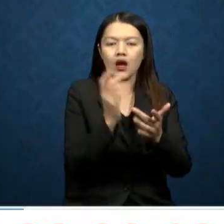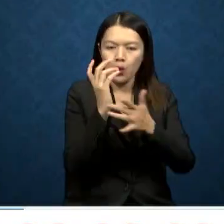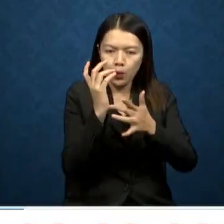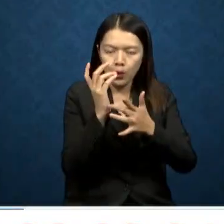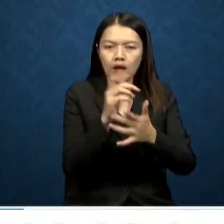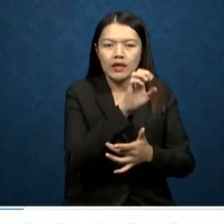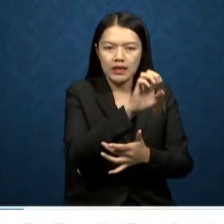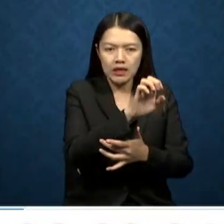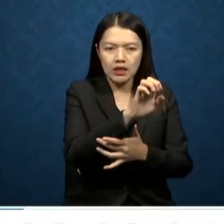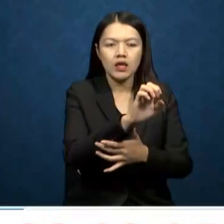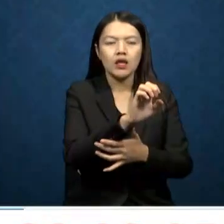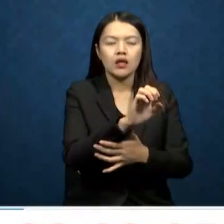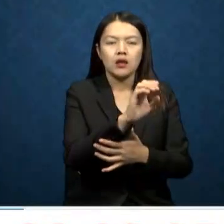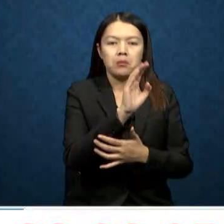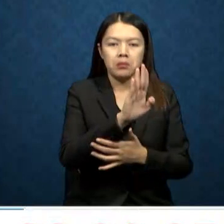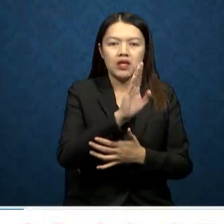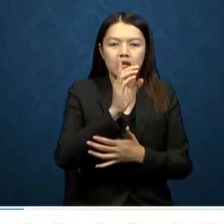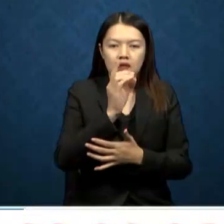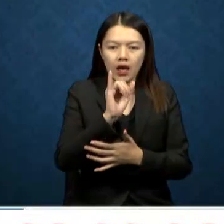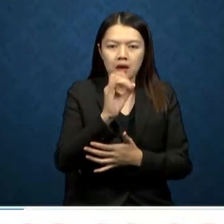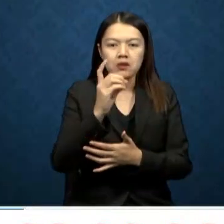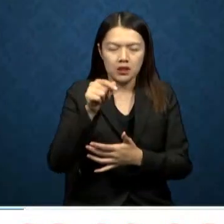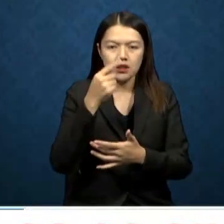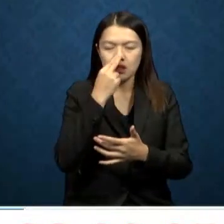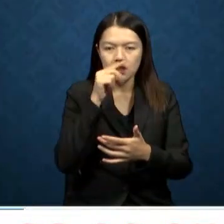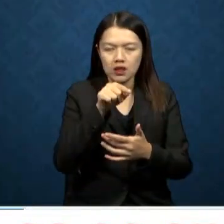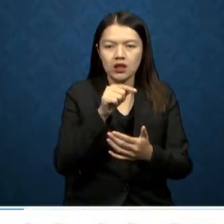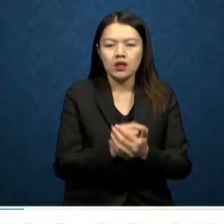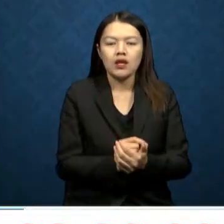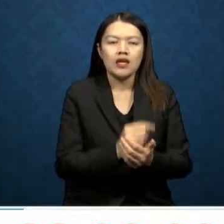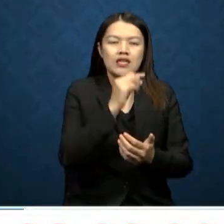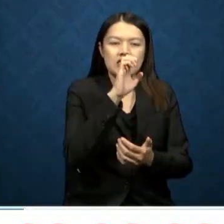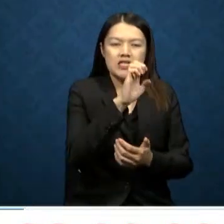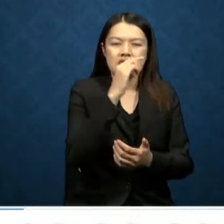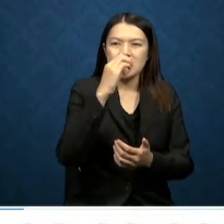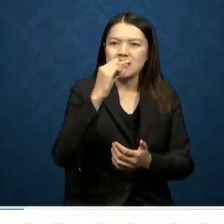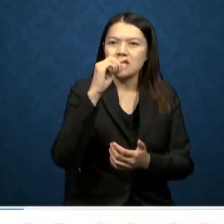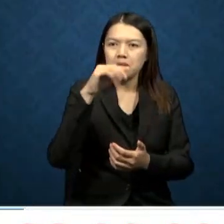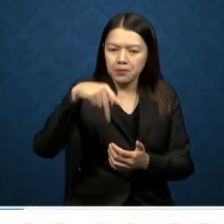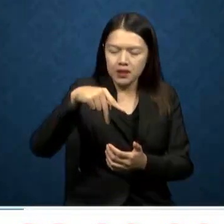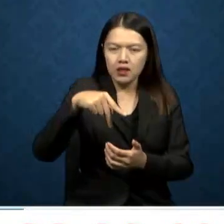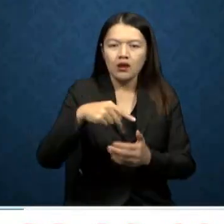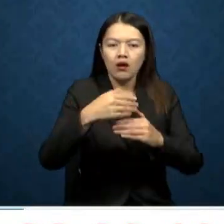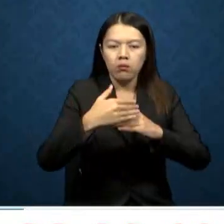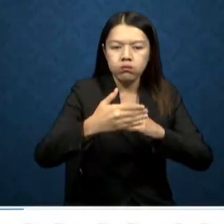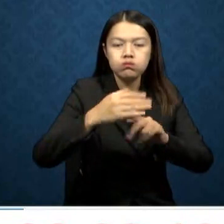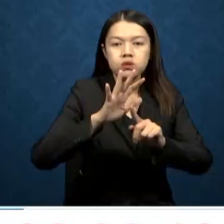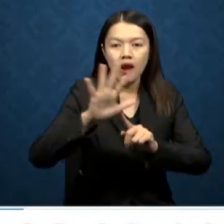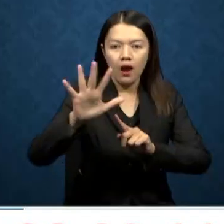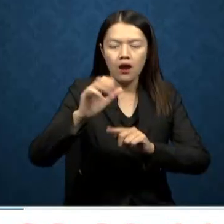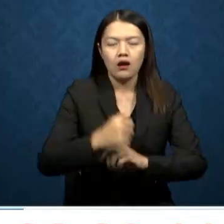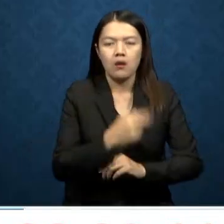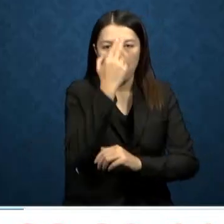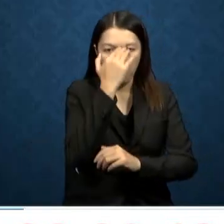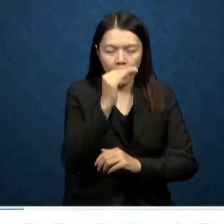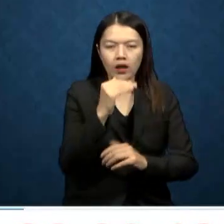e-governmentprocurementหรือegpระยะที่ 5ซึ่ง